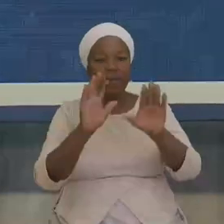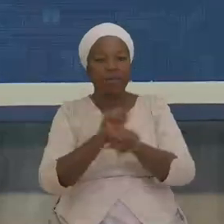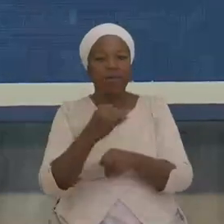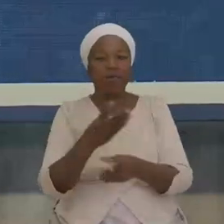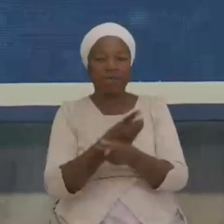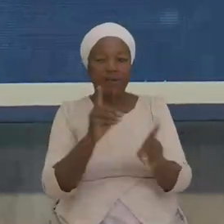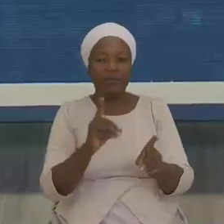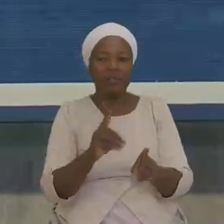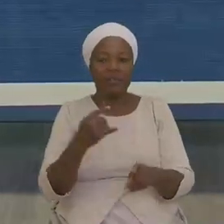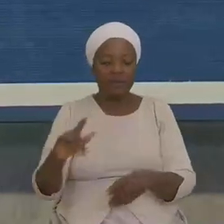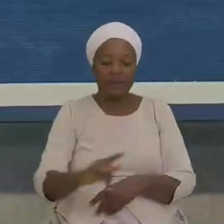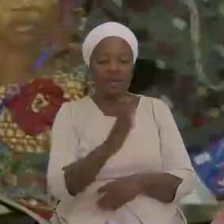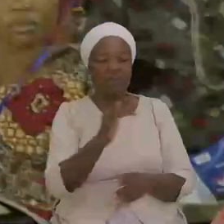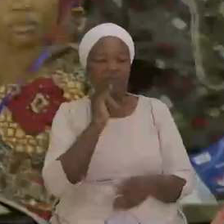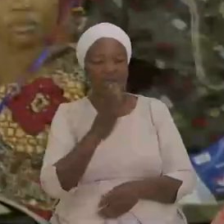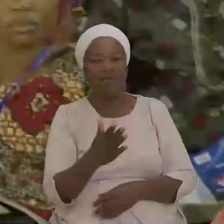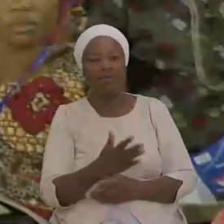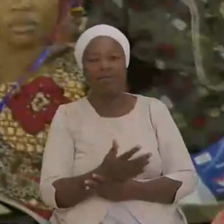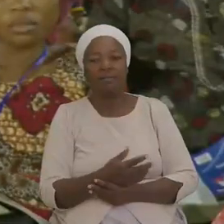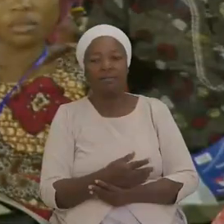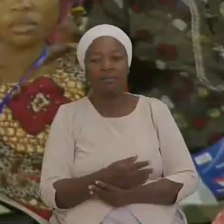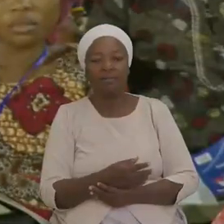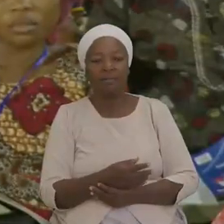Miracle de délivrance, c'est là.